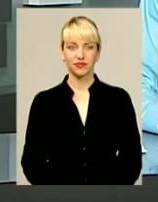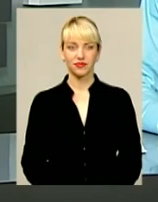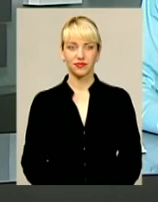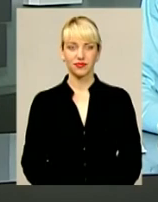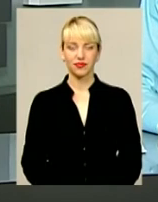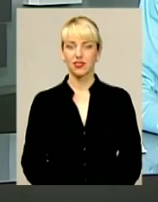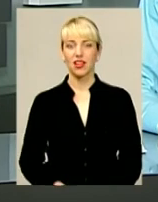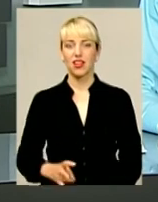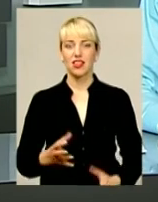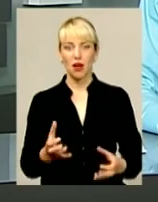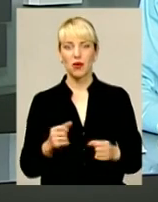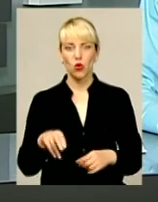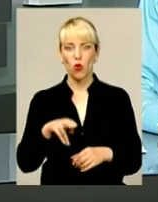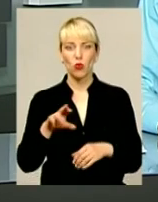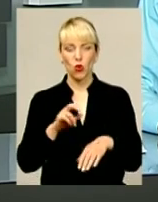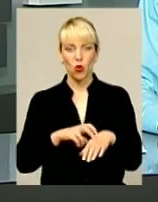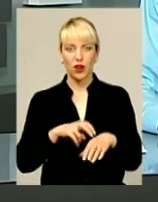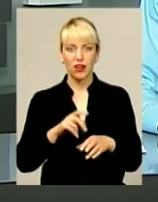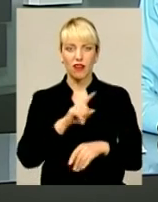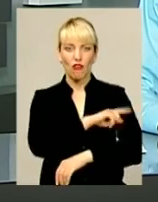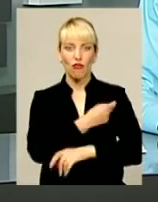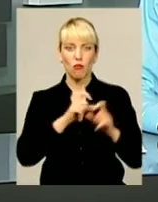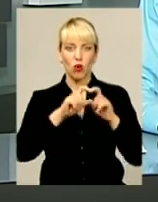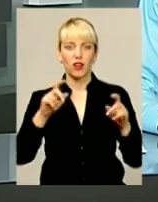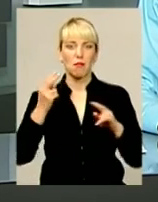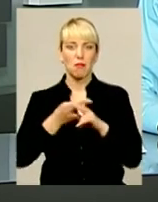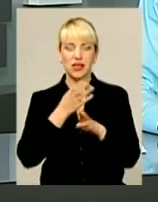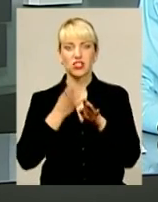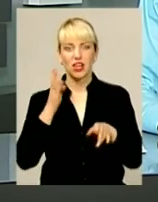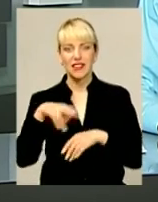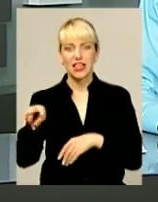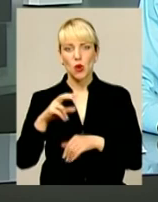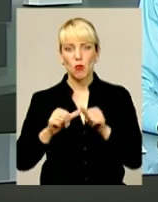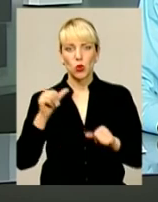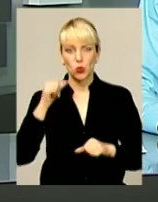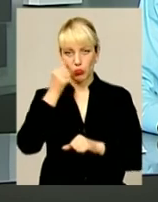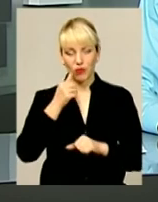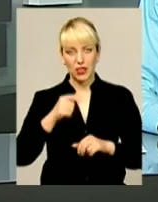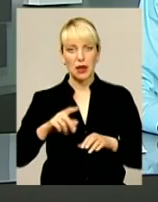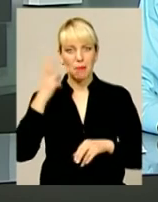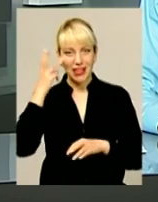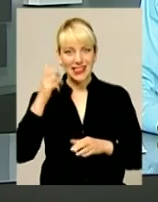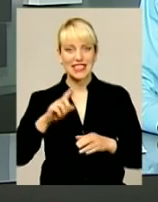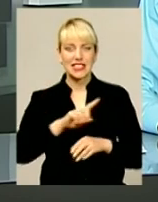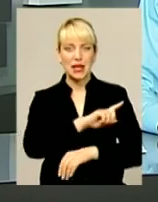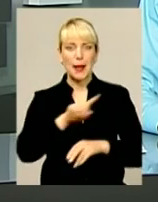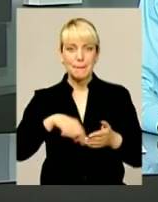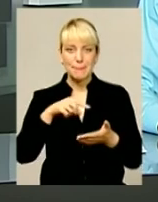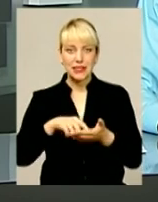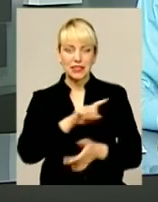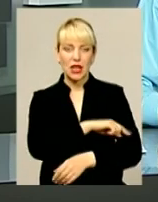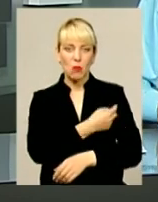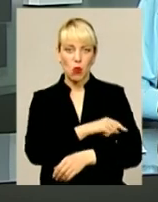На прийом до лікаря поліклініки без черги. Ще у листопаді минулого року у Хмельницькій міській поліклініці номер один запрацювала